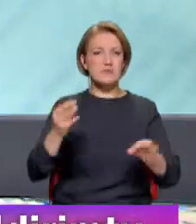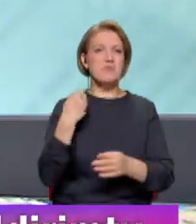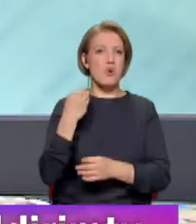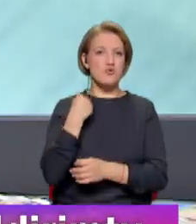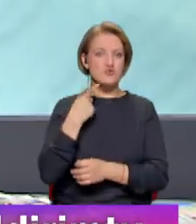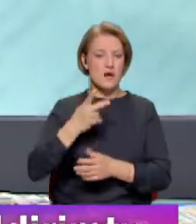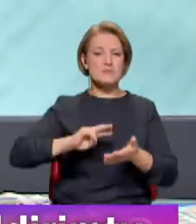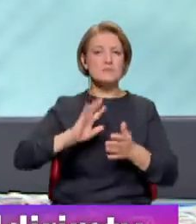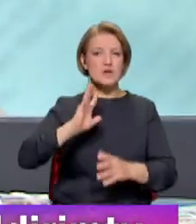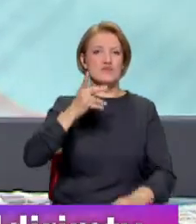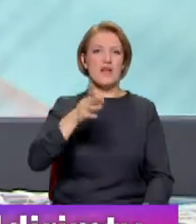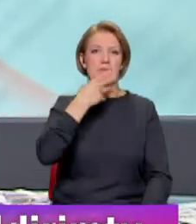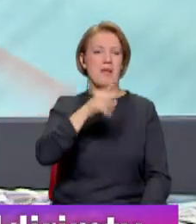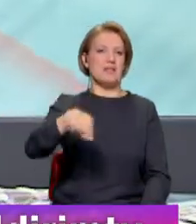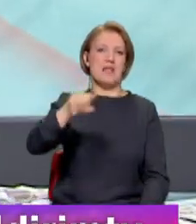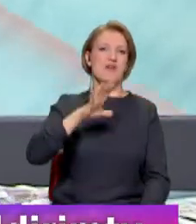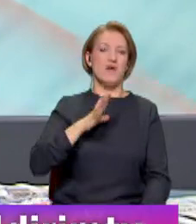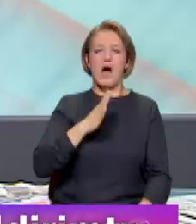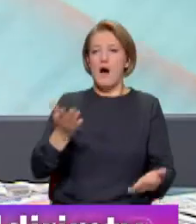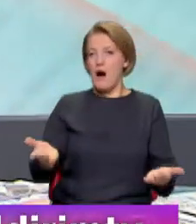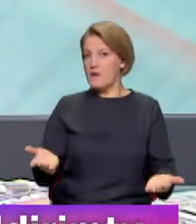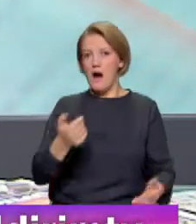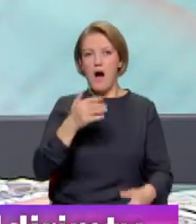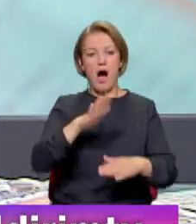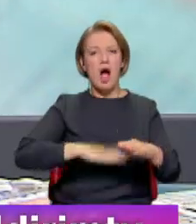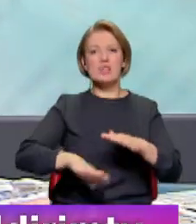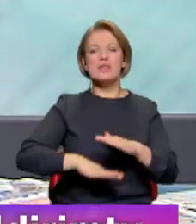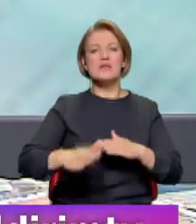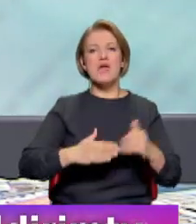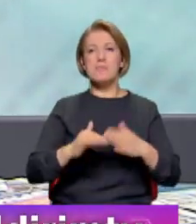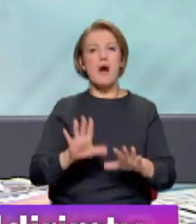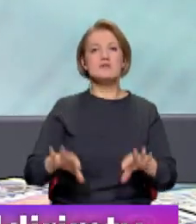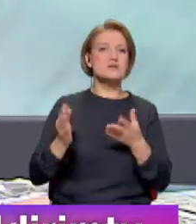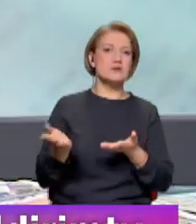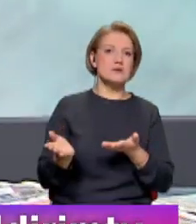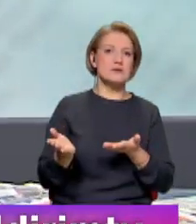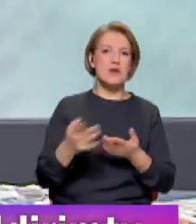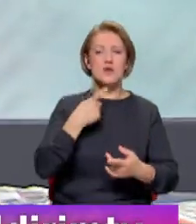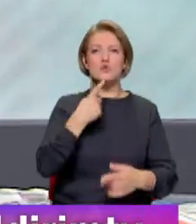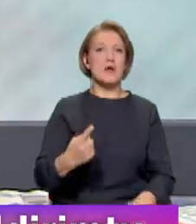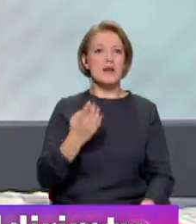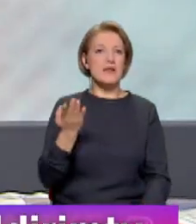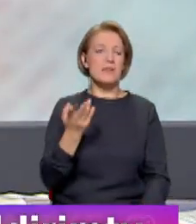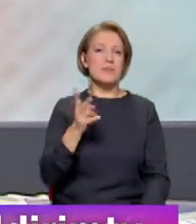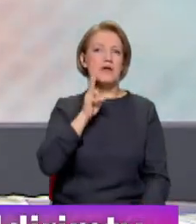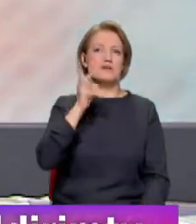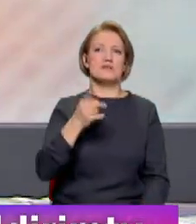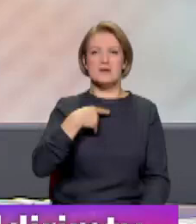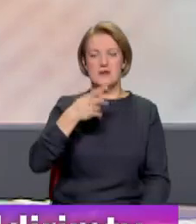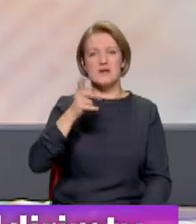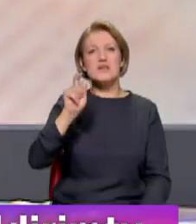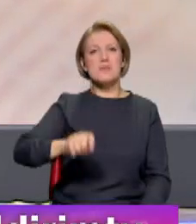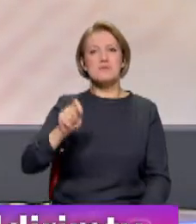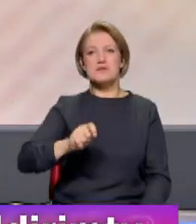borçla geçiren emekliler var. Hani altyapı her şey hazırdı. Söylenene ne yazık ki